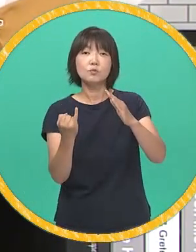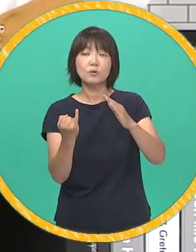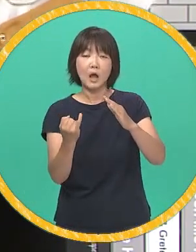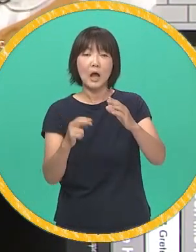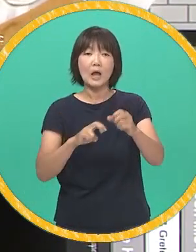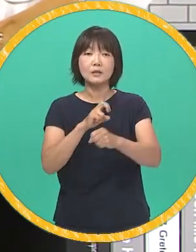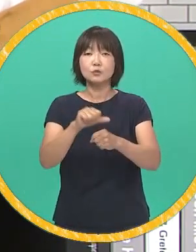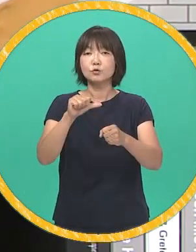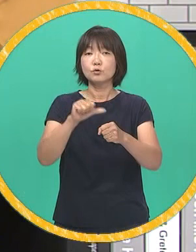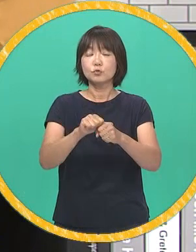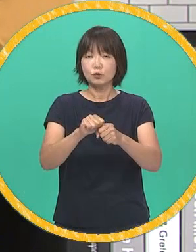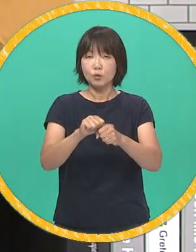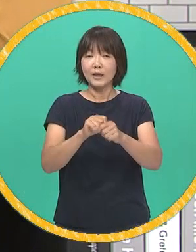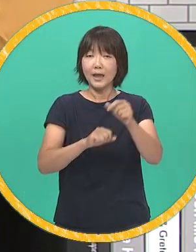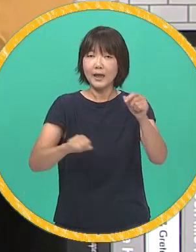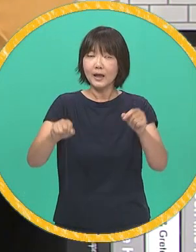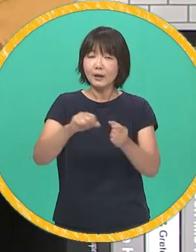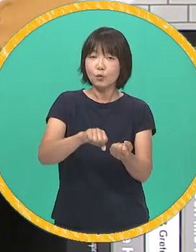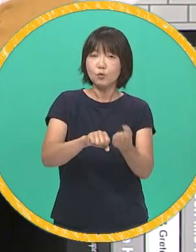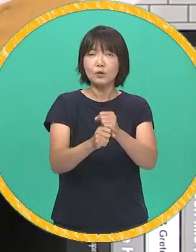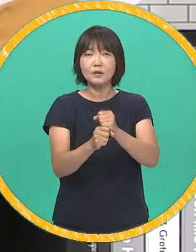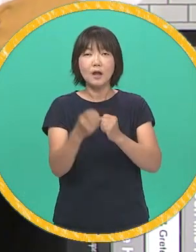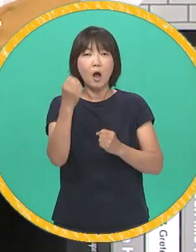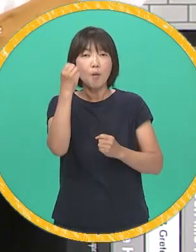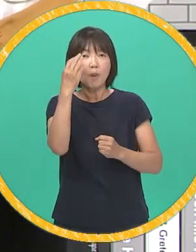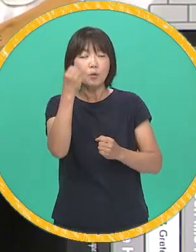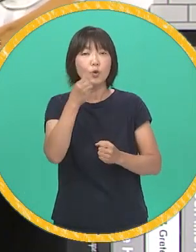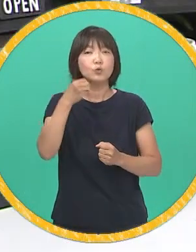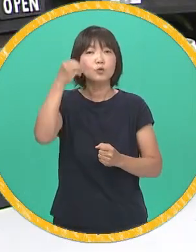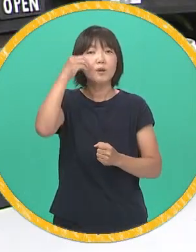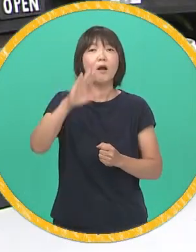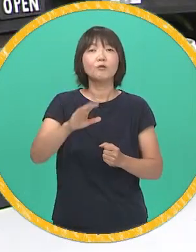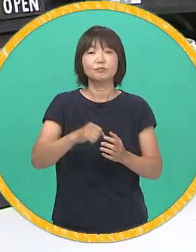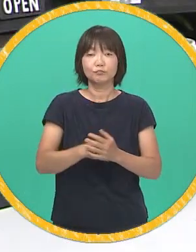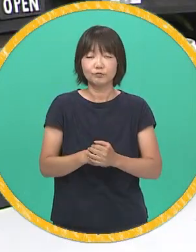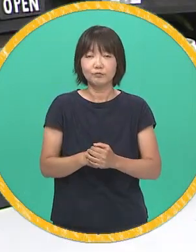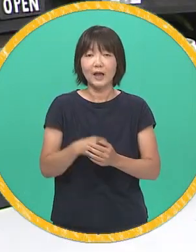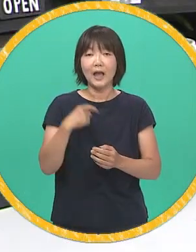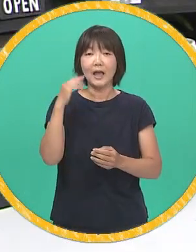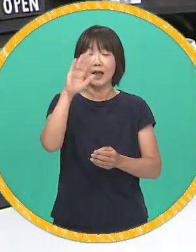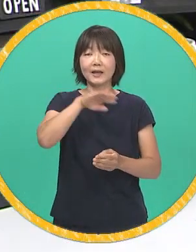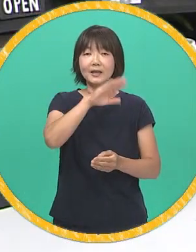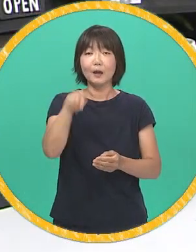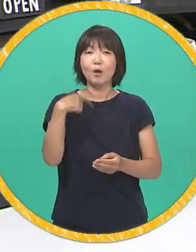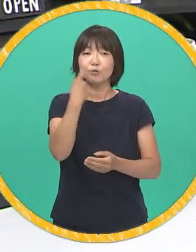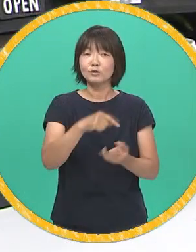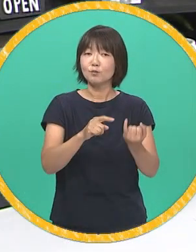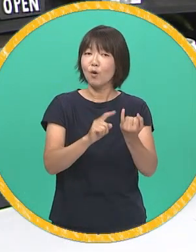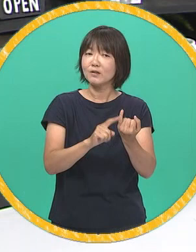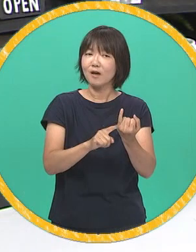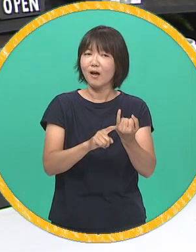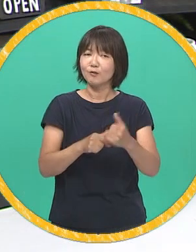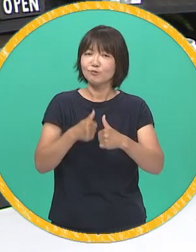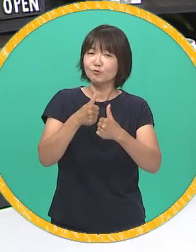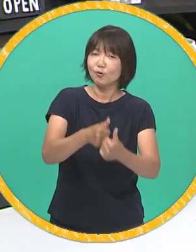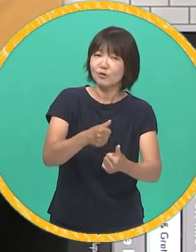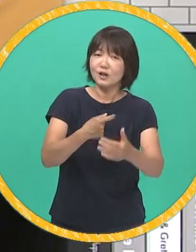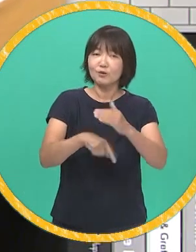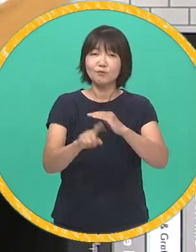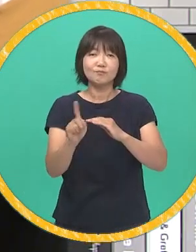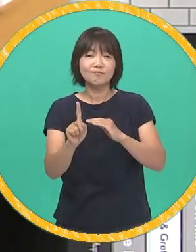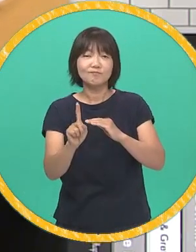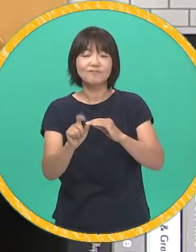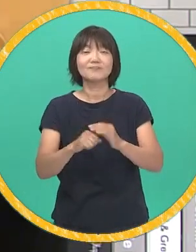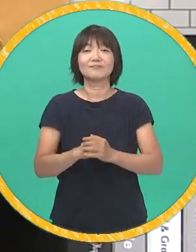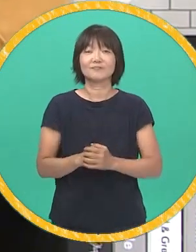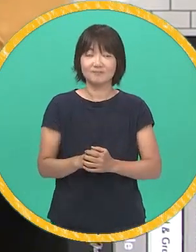25年かけて復活された幻の上があるんです山口もえさんその復活に挑戦するその理由な